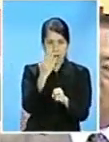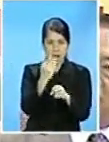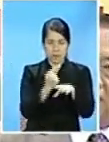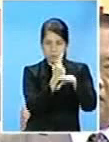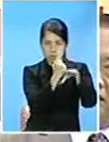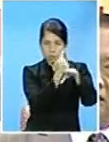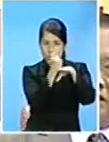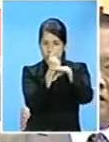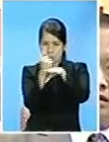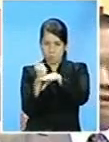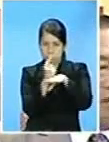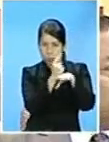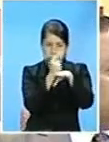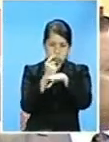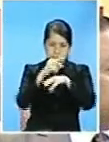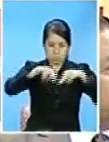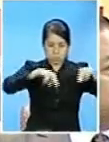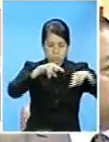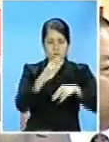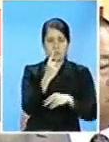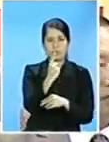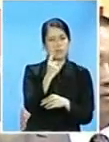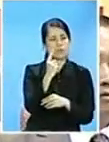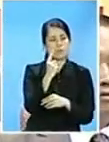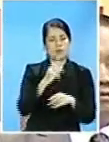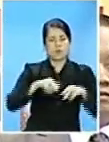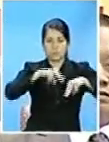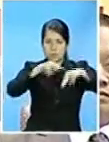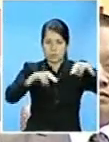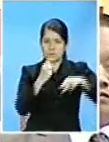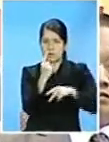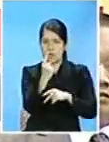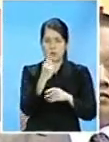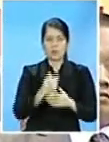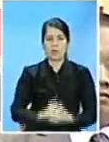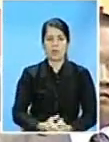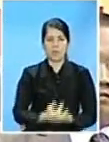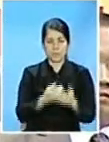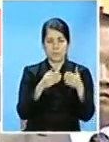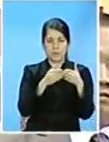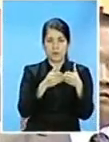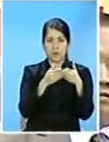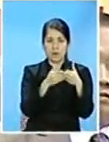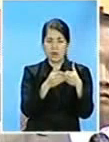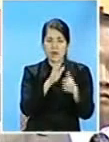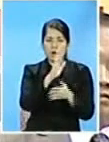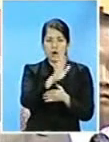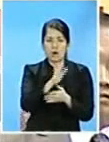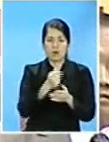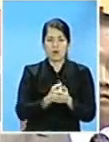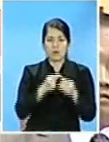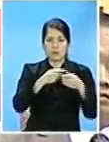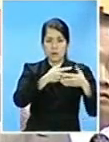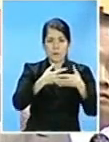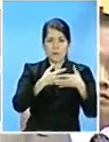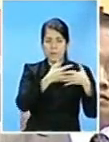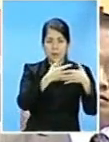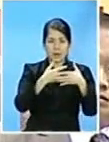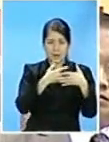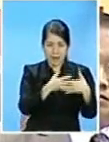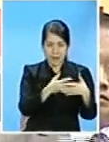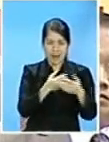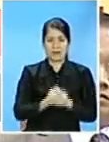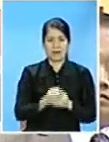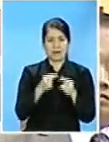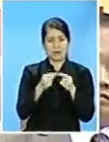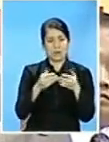ำรวจพื้นที่ประสบภัยเท่านั้นดังนั้นหมู่เรือรบ US George Washingtonจึงได้ลอยลำออกจากประ